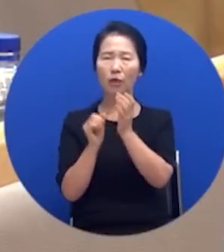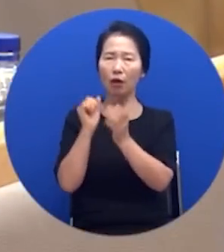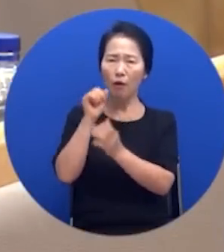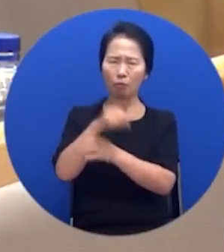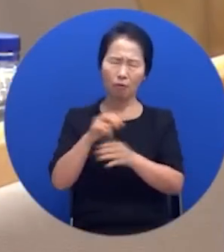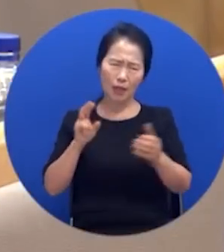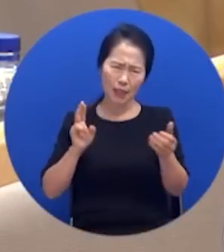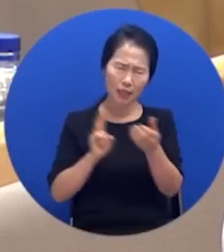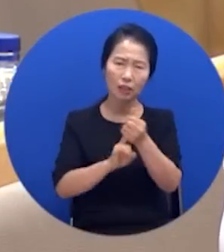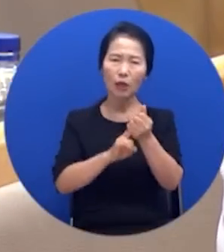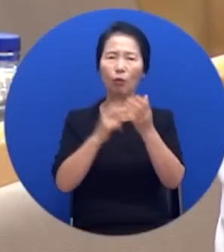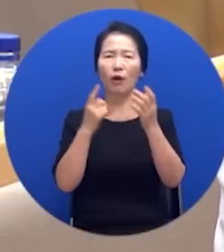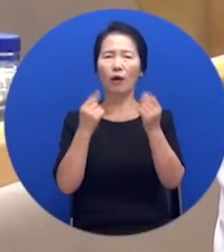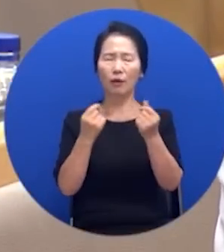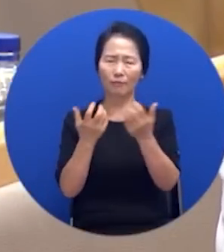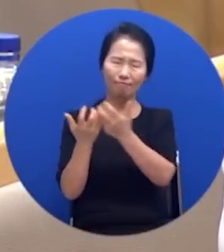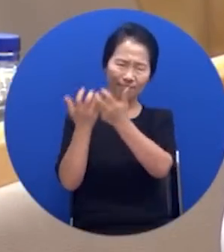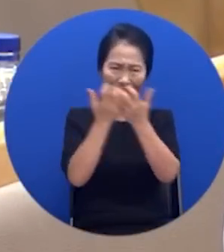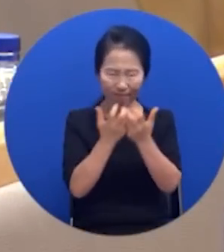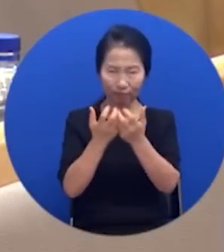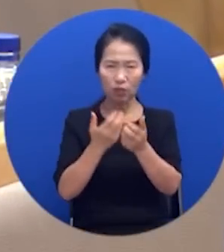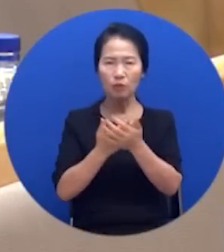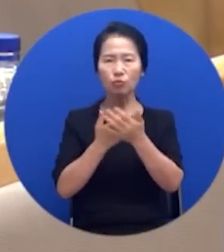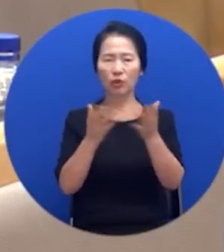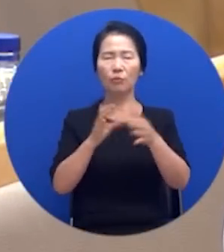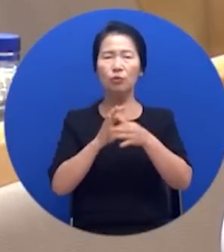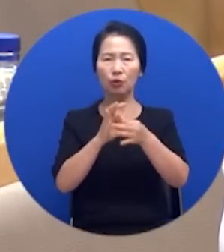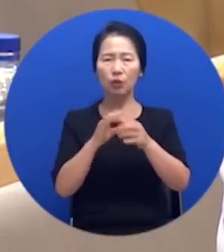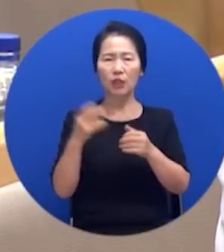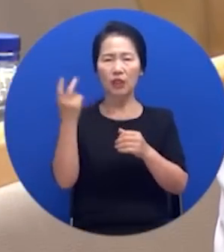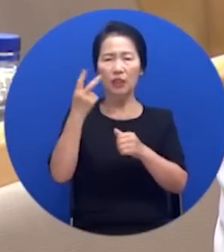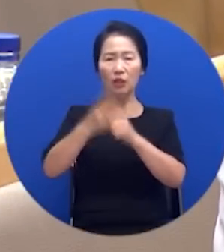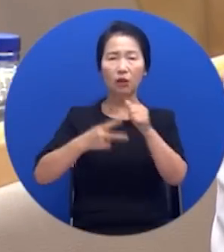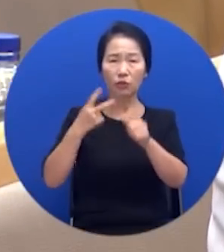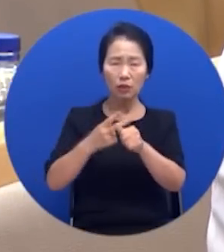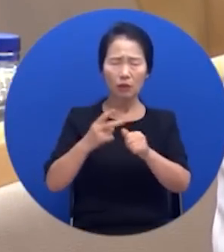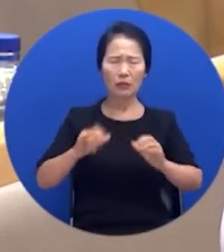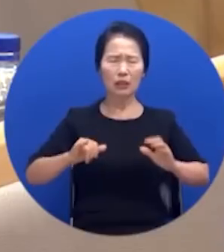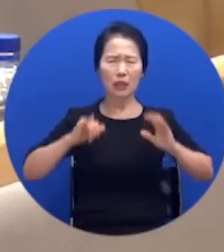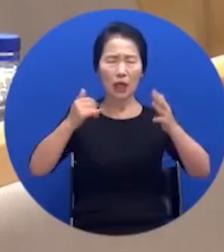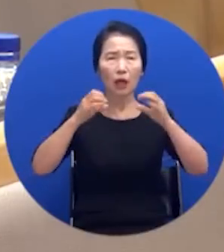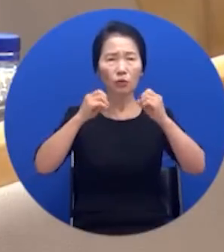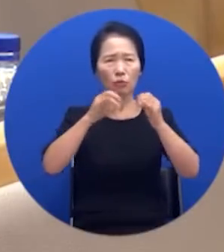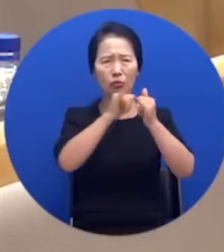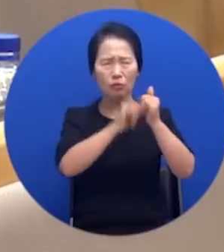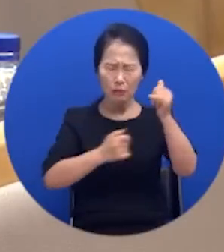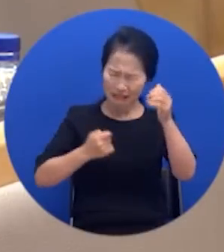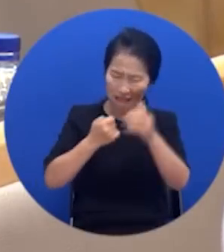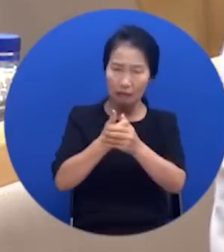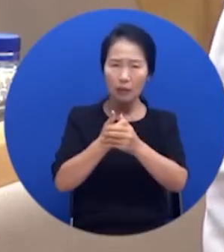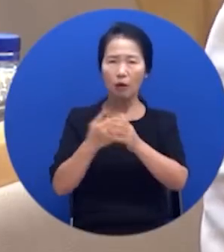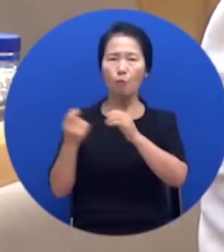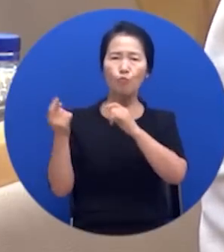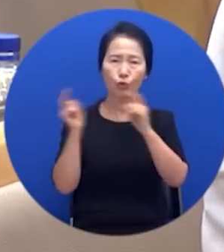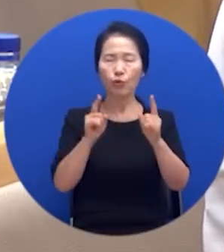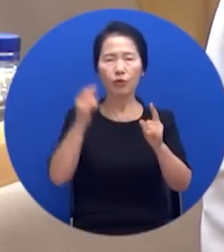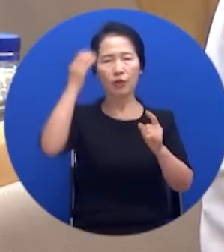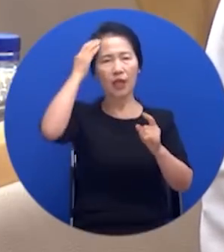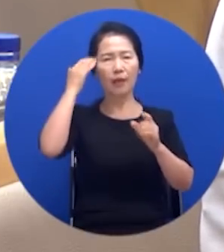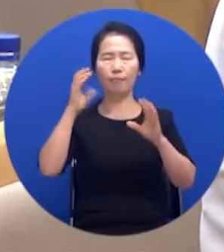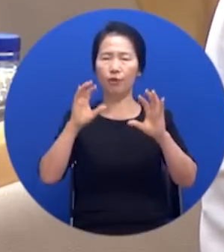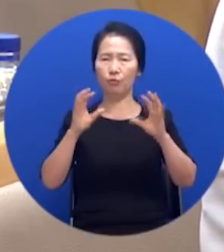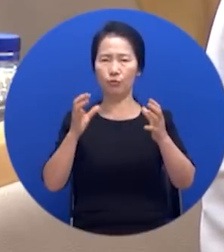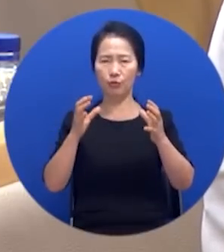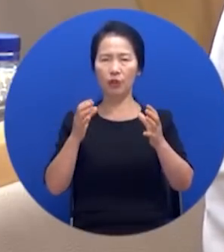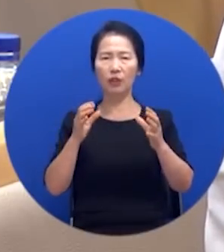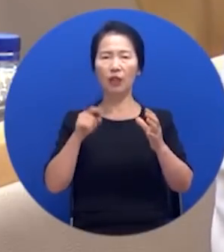기적적으로 맺게 하심으로 2000년 세계 선교 역사 이래 유례가 없는 부흥을 이 땅에서